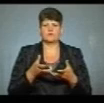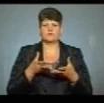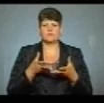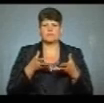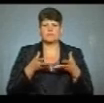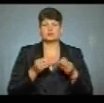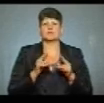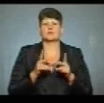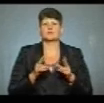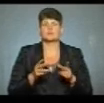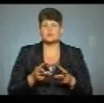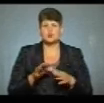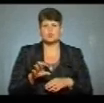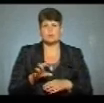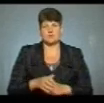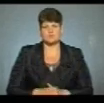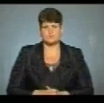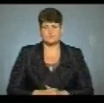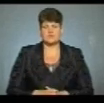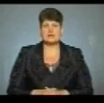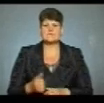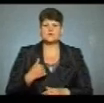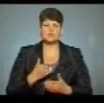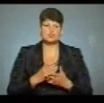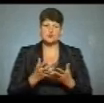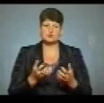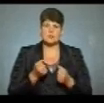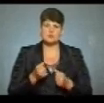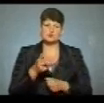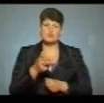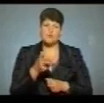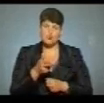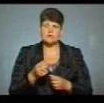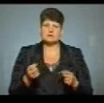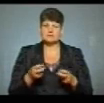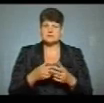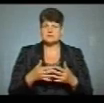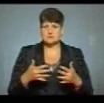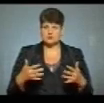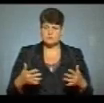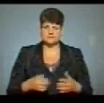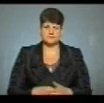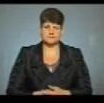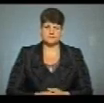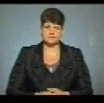застосовувати спецзасоби, як собак. Військовослужбовці отримують табельну зброю і спецзасоби.